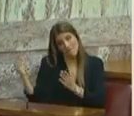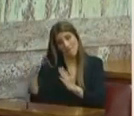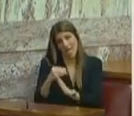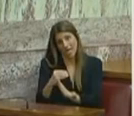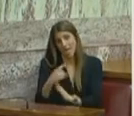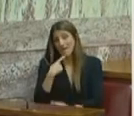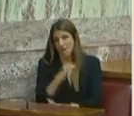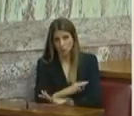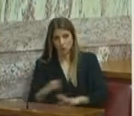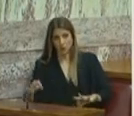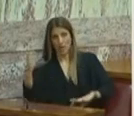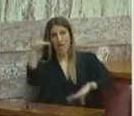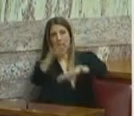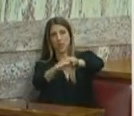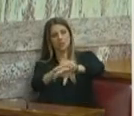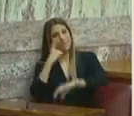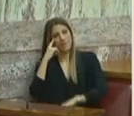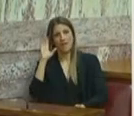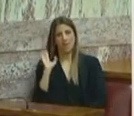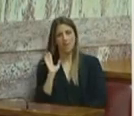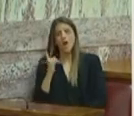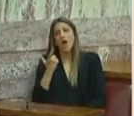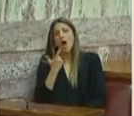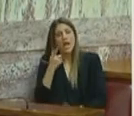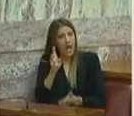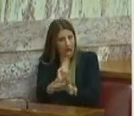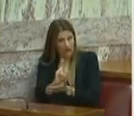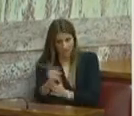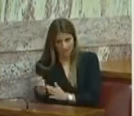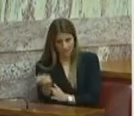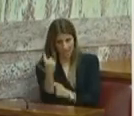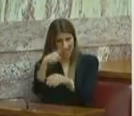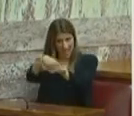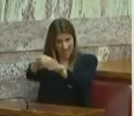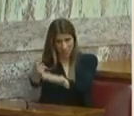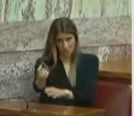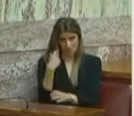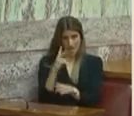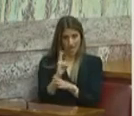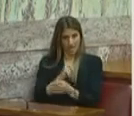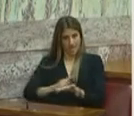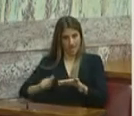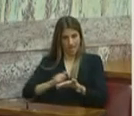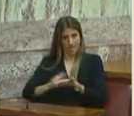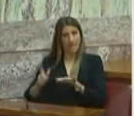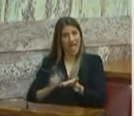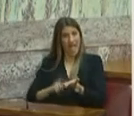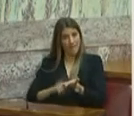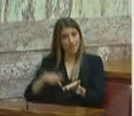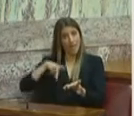αλλά και γι' αυτόν στο έγγραφο το οποίο απέστειλε η δικαιοσύνη έλεγε ότι πρέπει να παραπενθεί.